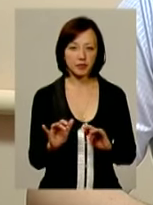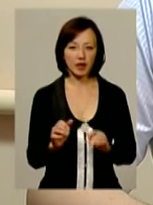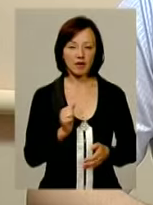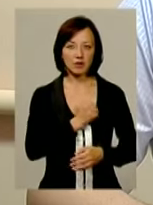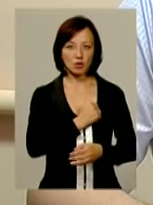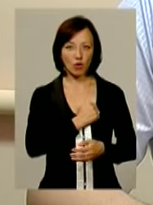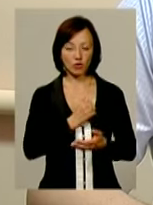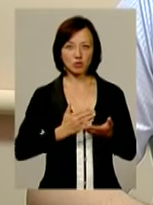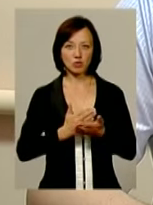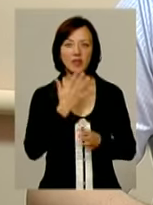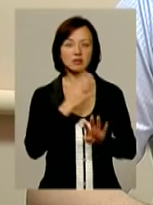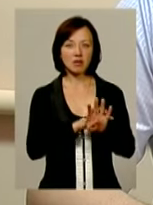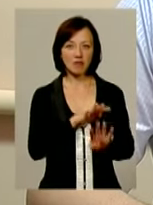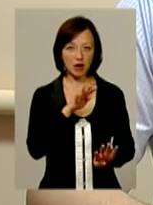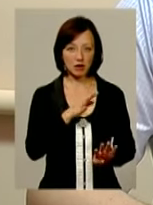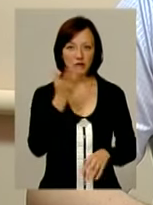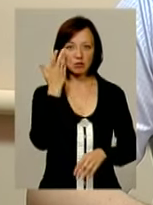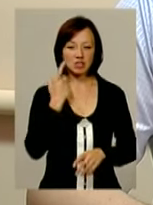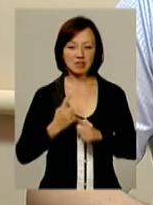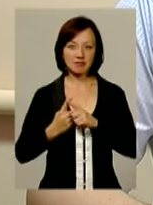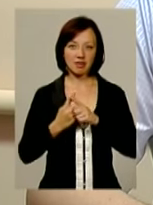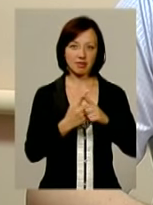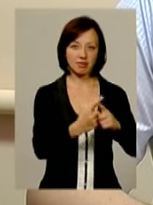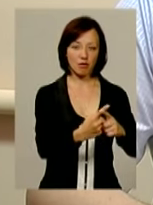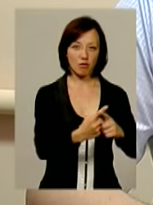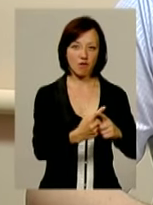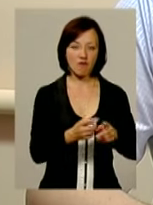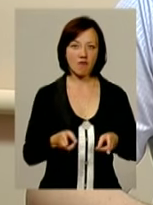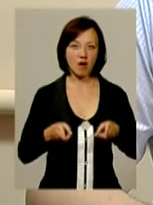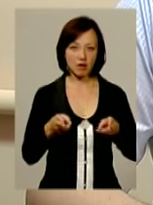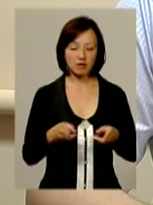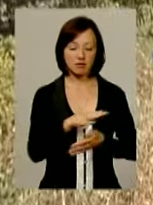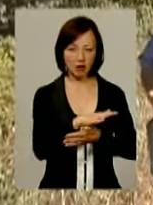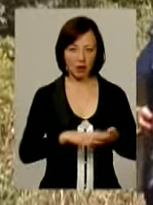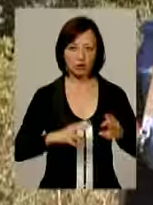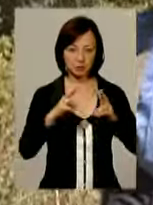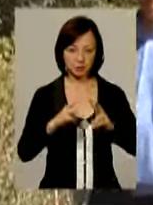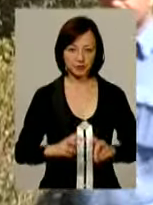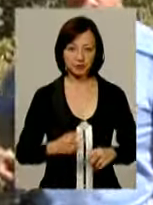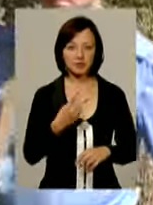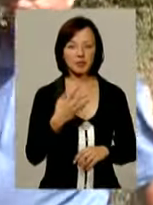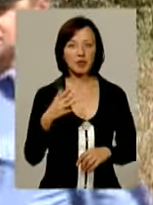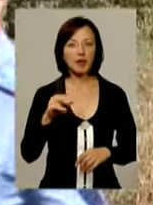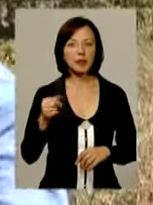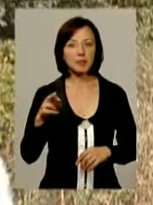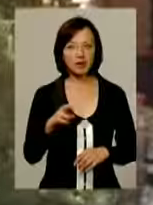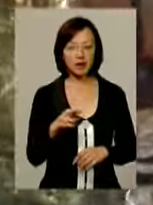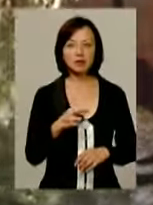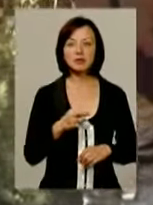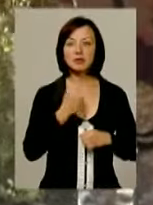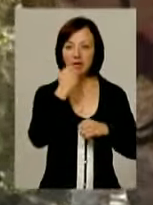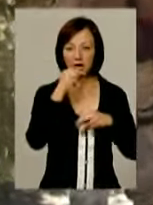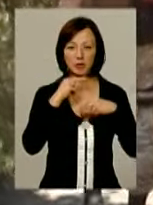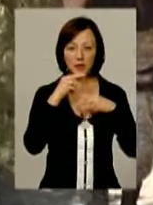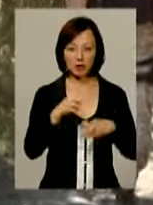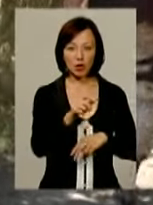військовослужбовців Національної гвардії під час етапування, триває досудове розслідування по даному факту. 25 липня завдяки пильності